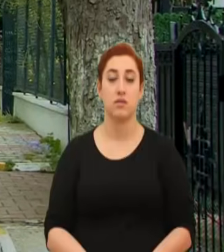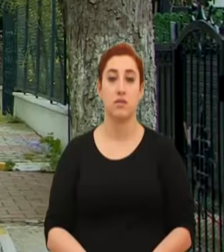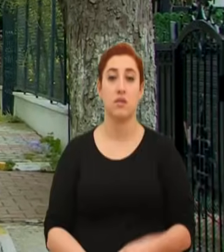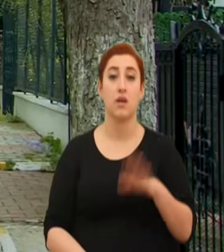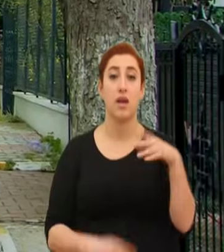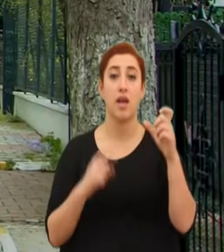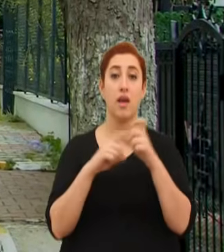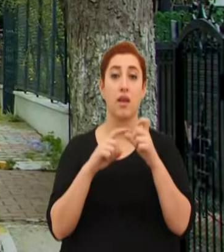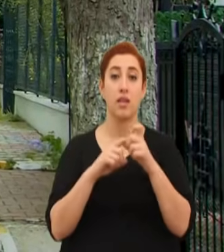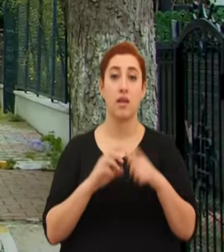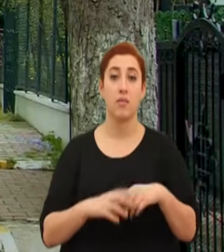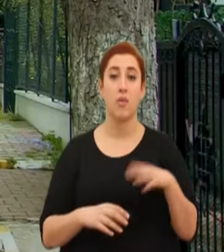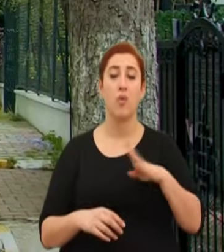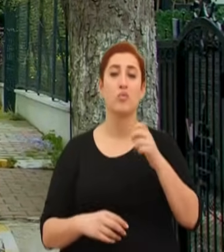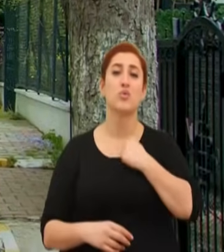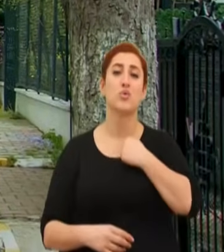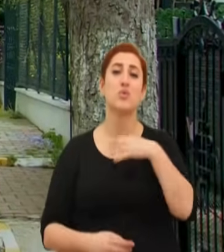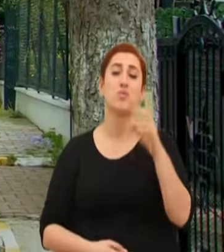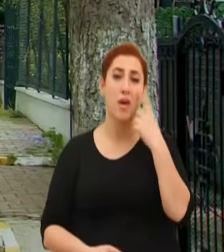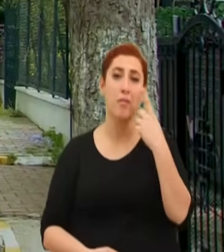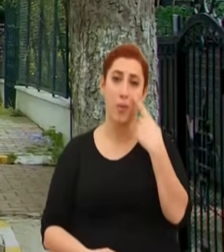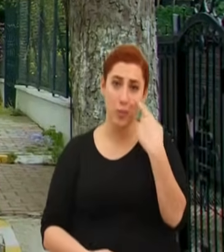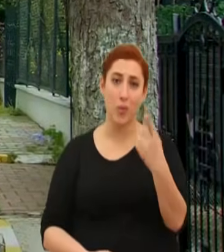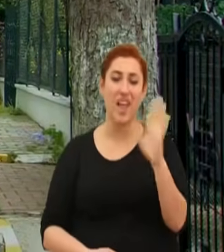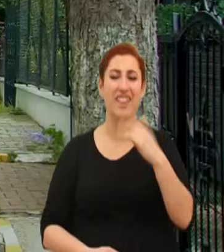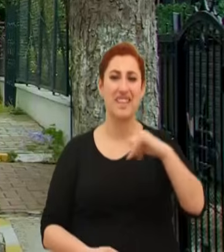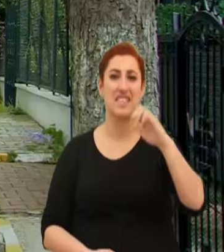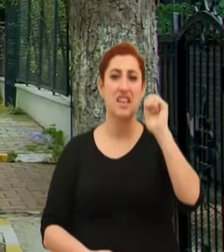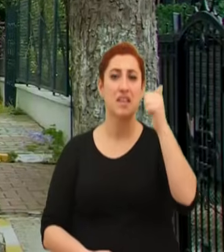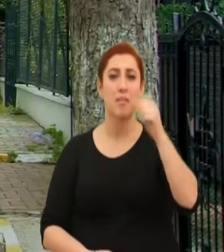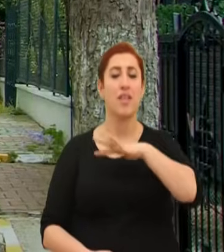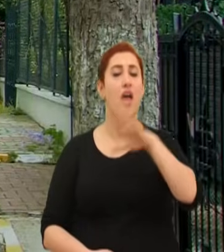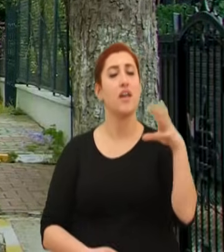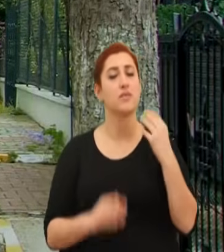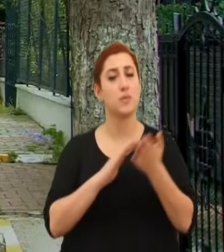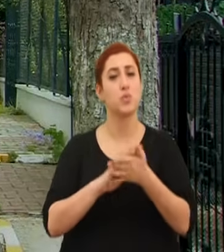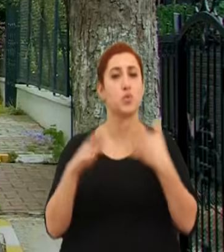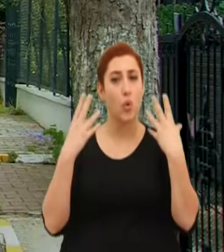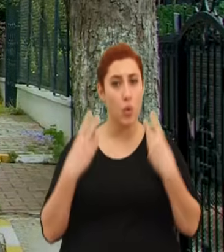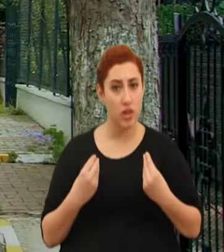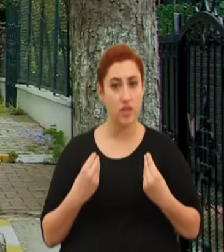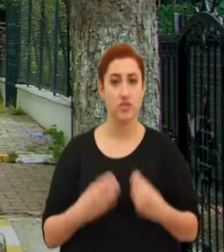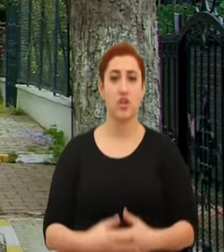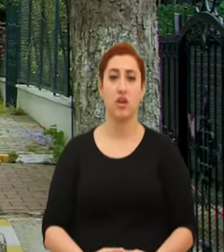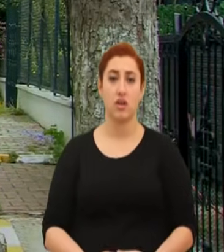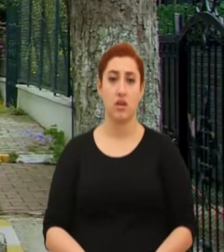Ya Erdem. Oğlum üzülme ya. Bak görürsün en kısa zamanda her şey yoluna girecek.